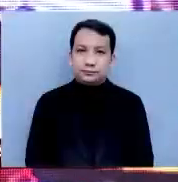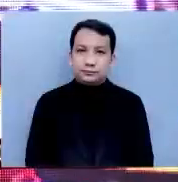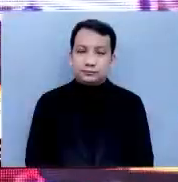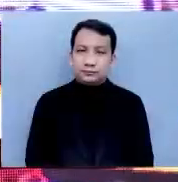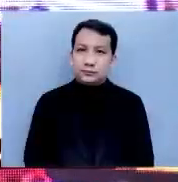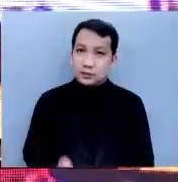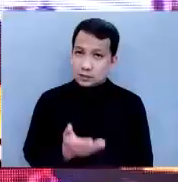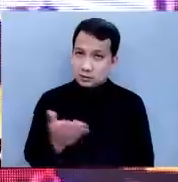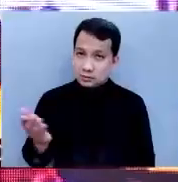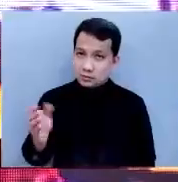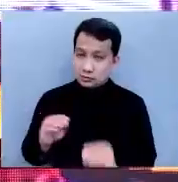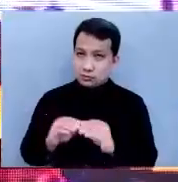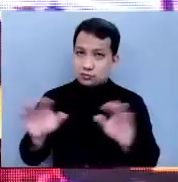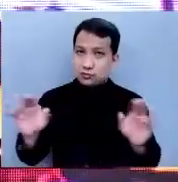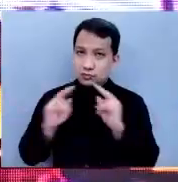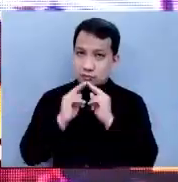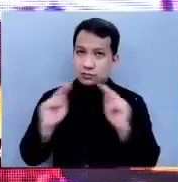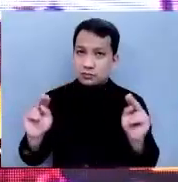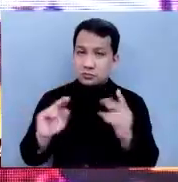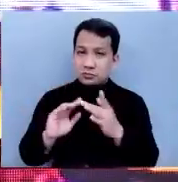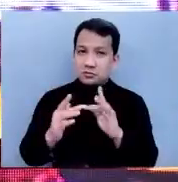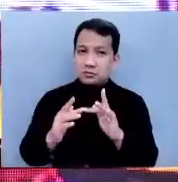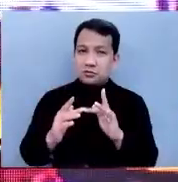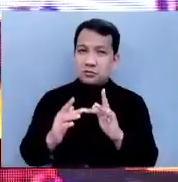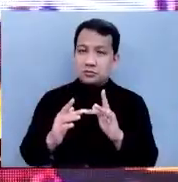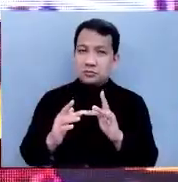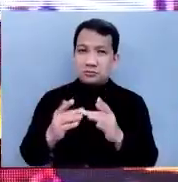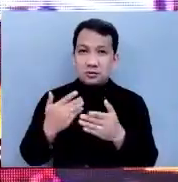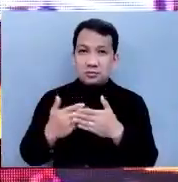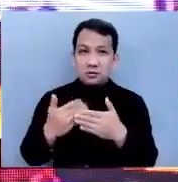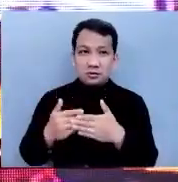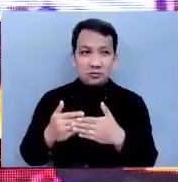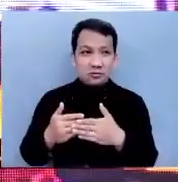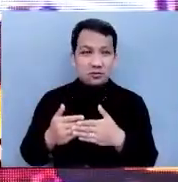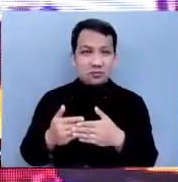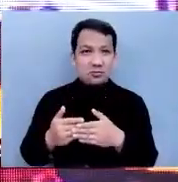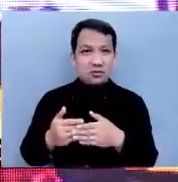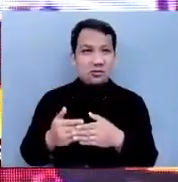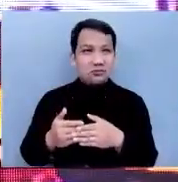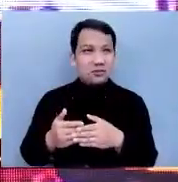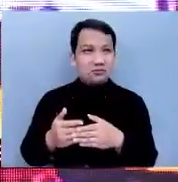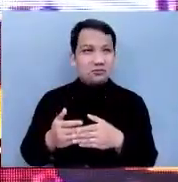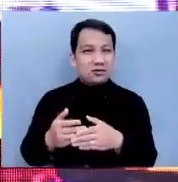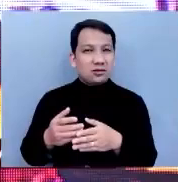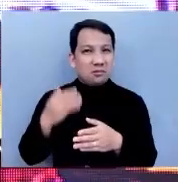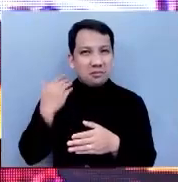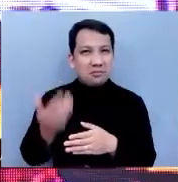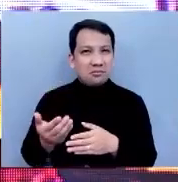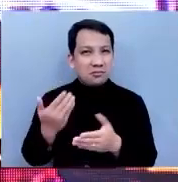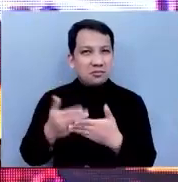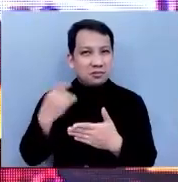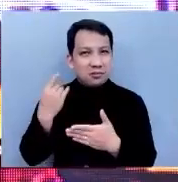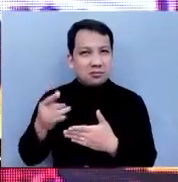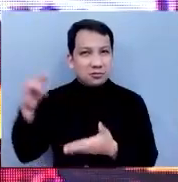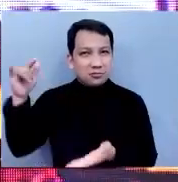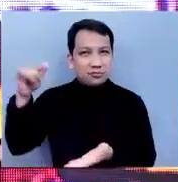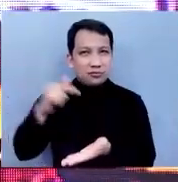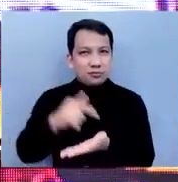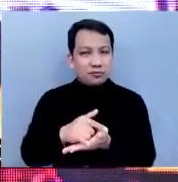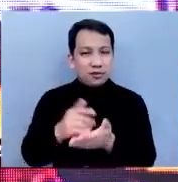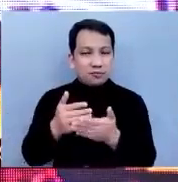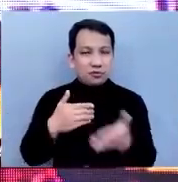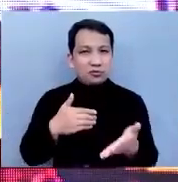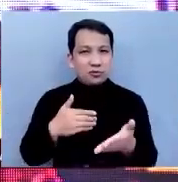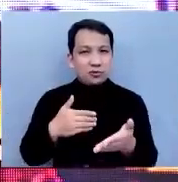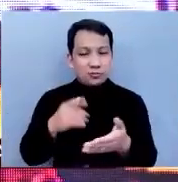May kumakalat na balita online na muntik na raw mamatay sa isang plane crash si Pangulong Bongbong Marcos. At bago kayo muntik ang maniwala riyan,